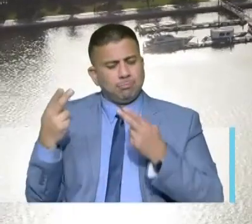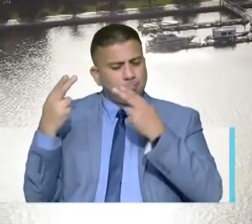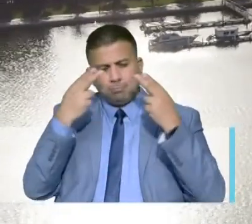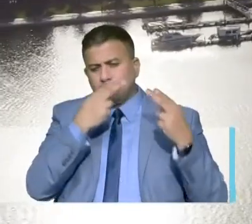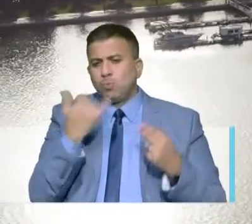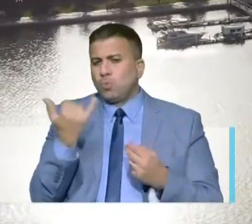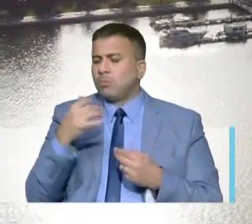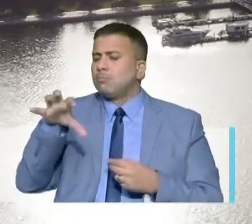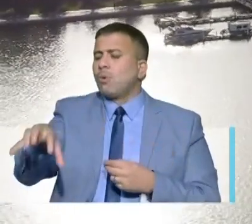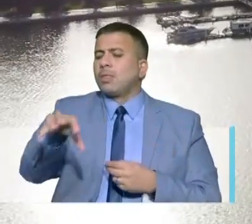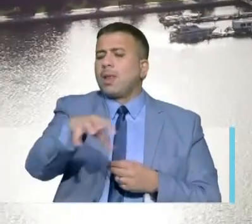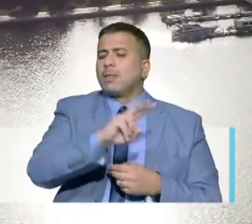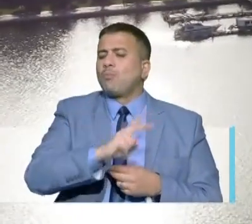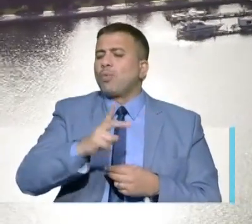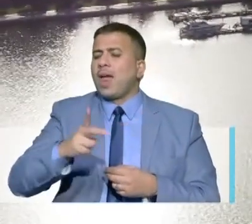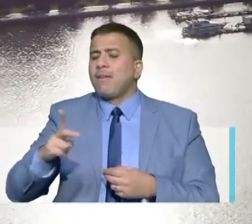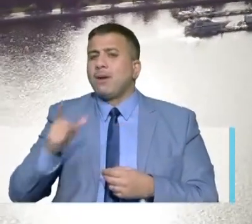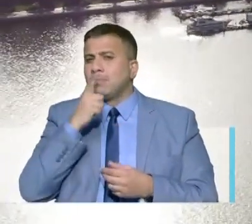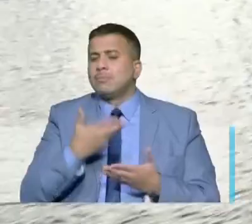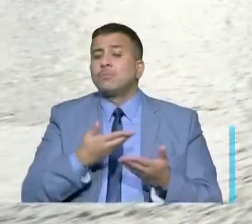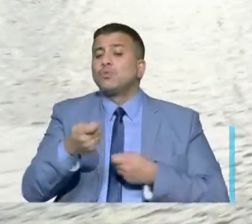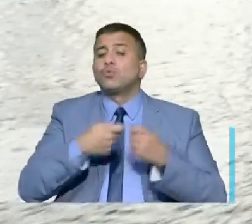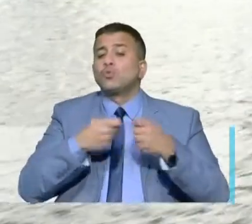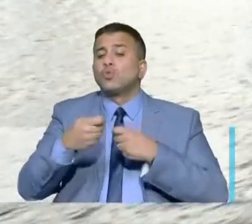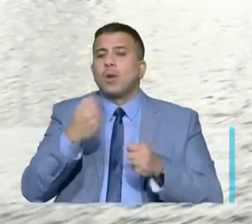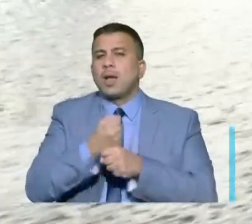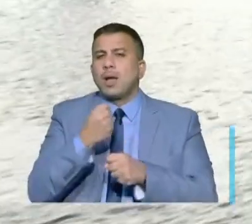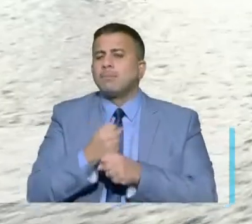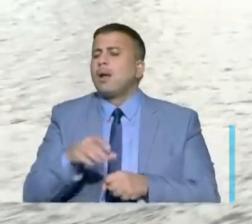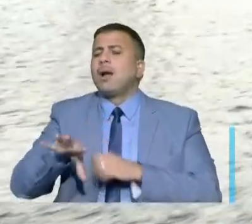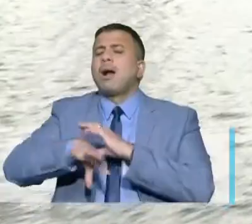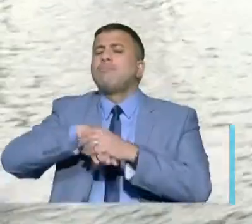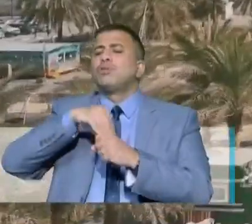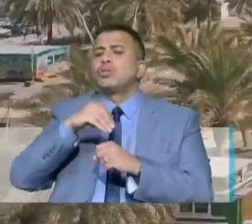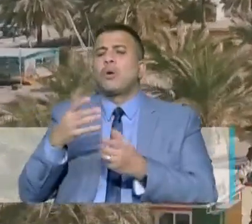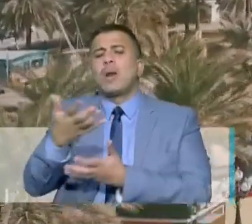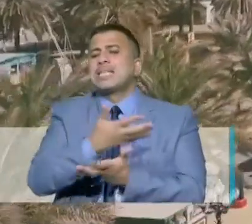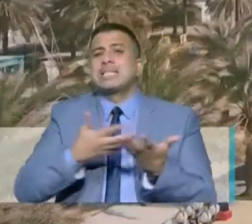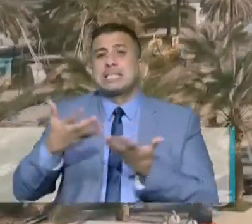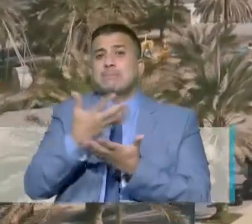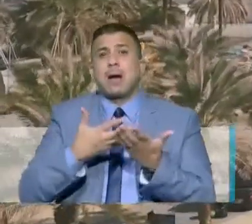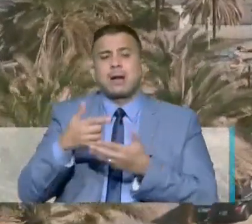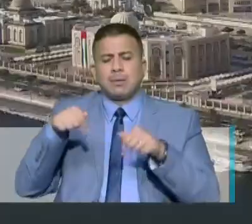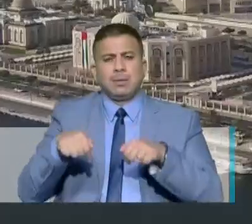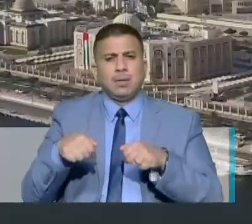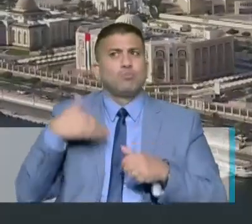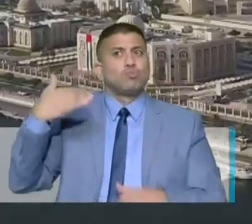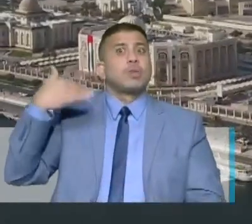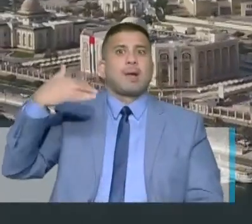مصالح القطاعات المختلفه وخدمه سوق العمل وكافه المشاريع والاستثمارات القائمه